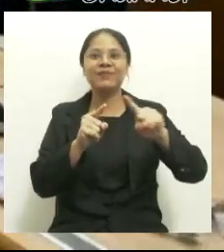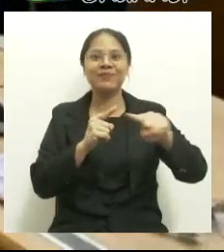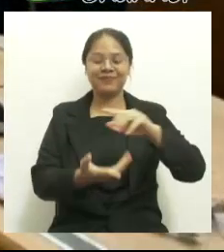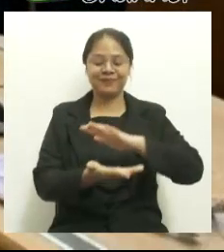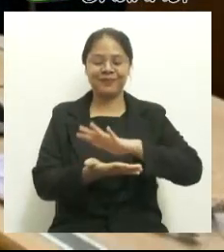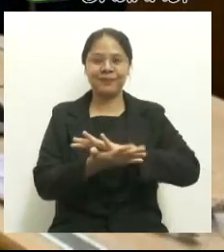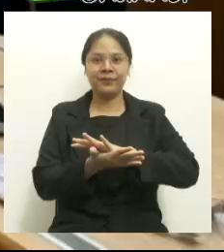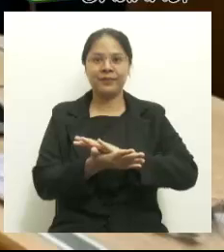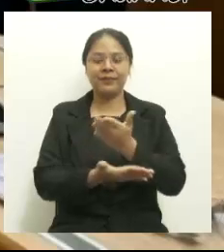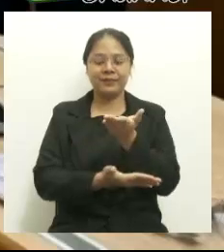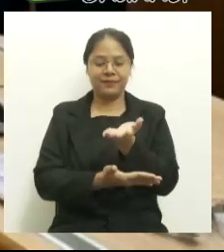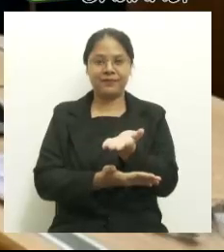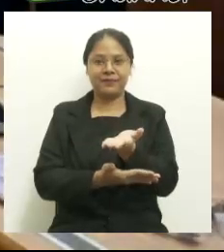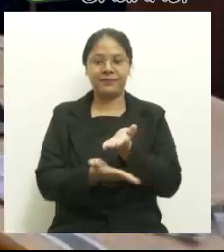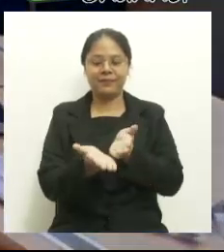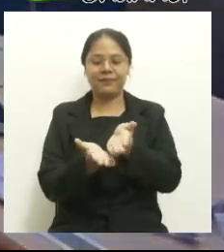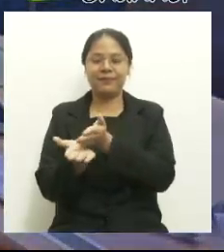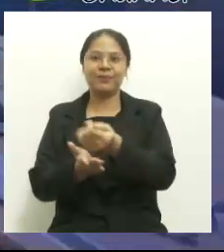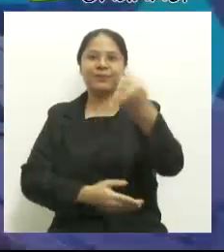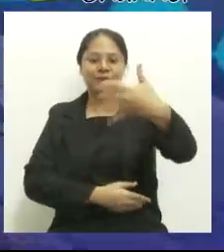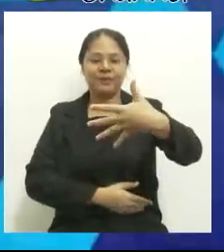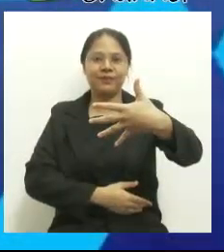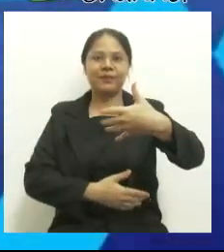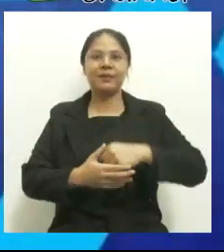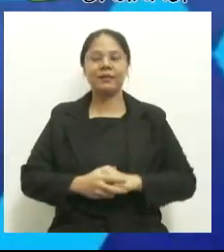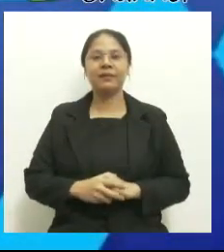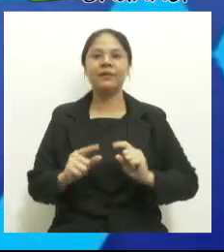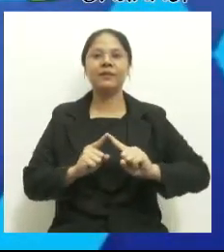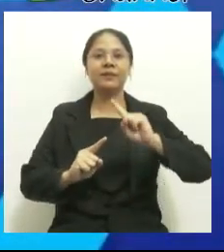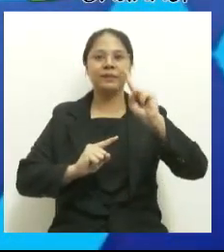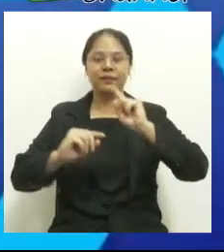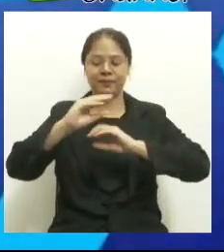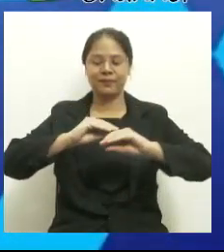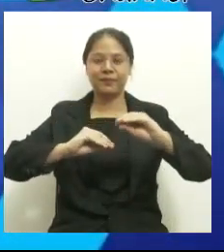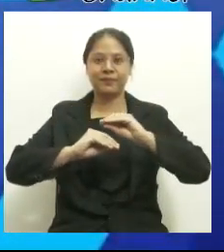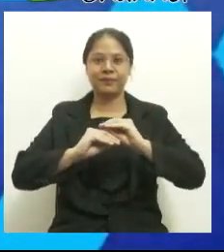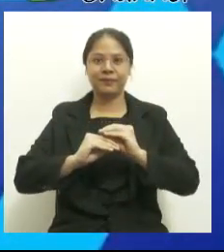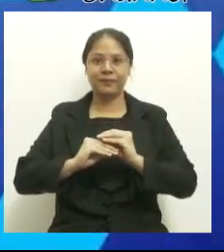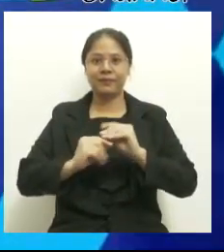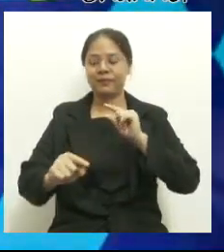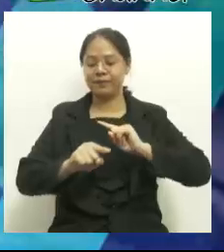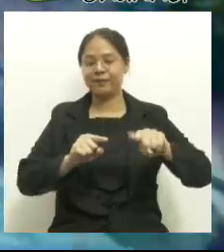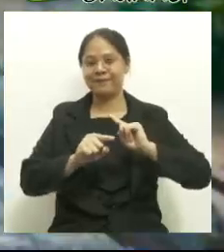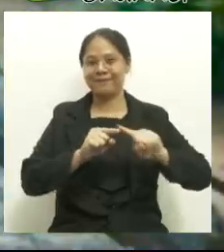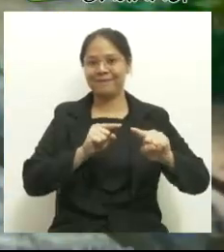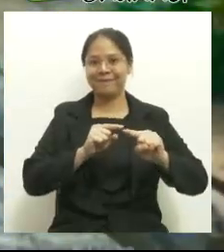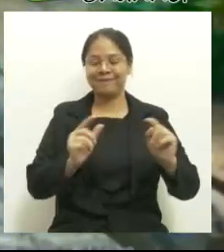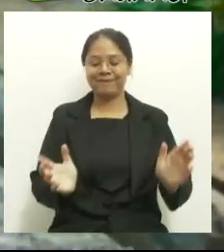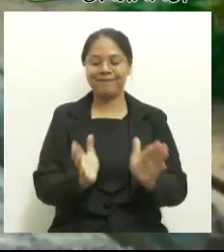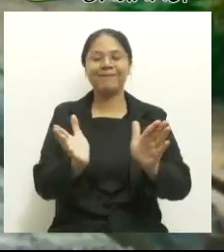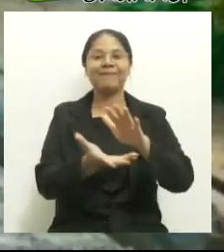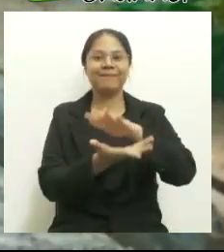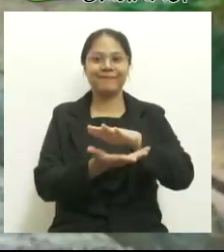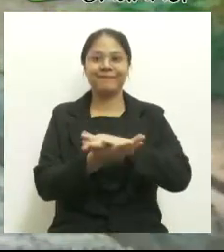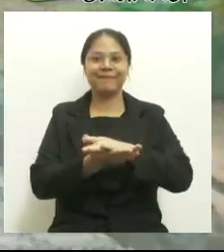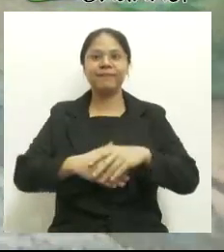การการศึกษาขั้นพื้นฐาน5ด้านดังต่อไปนี้ด้านที่1โครงสร้างพื้นฐานและระบบสนับสนุนนักเรียนโรงเรียนบ้านท่าข้